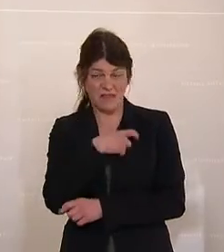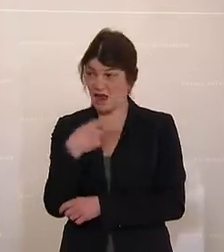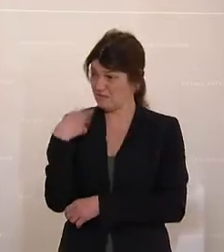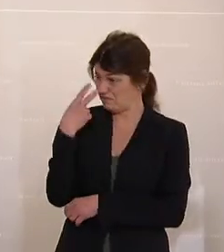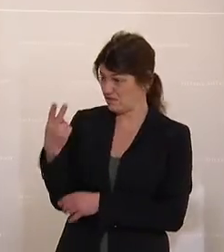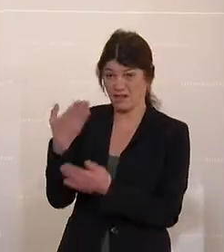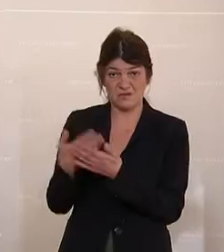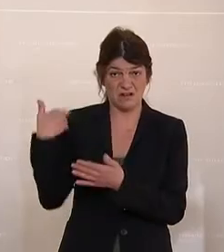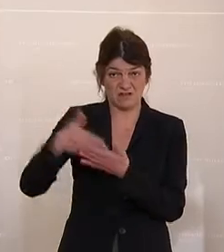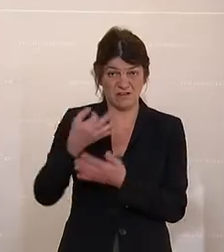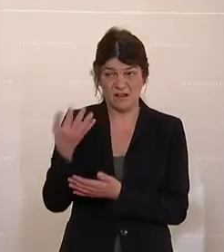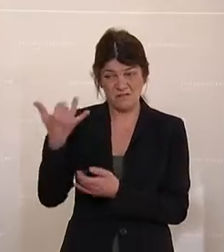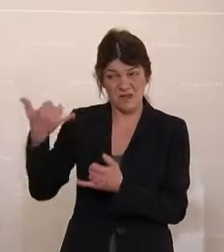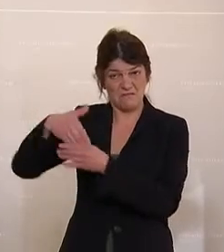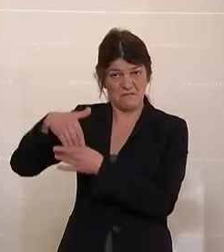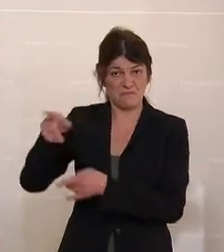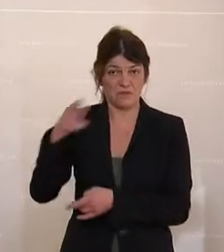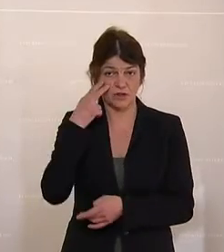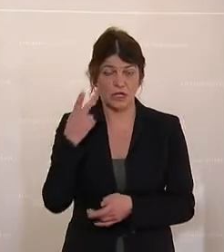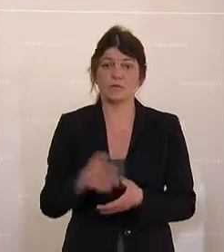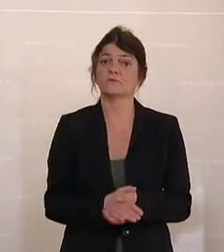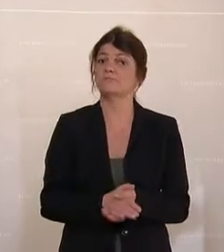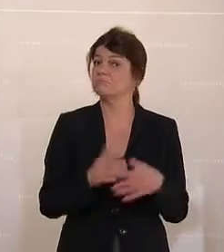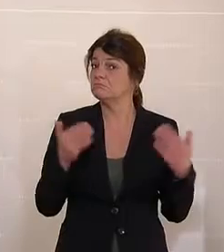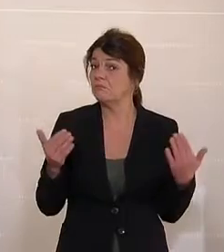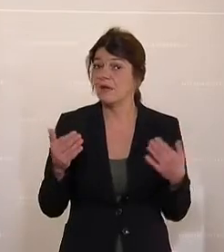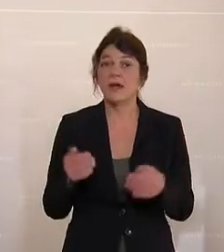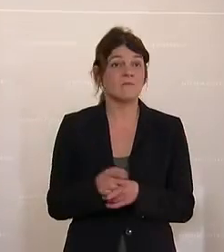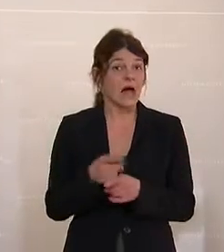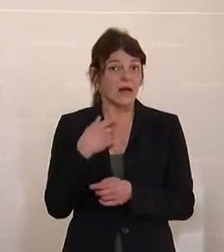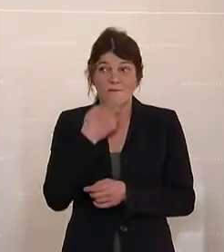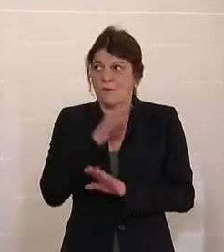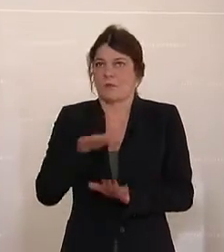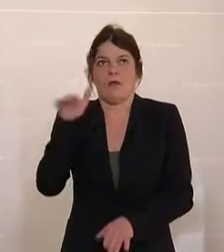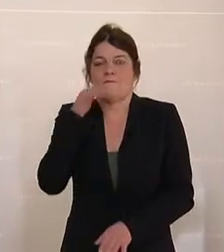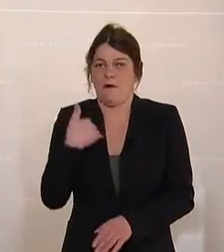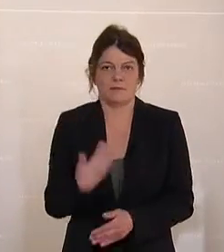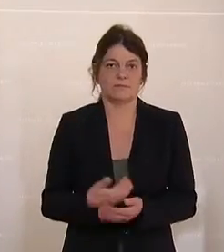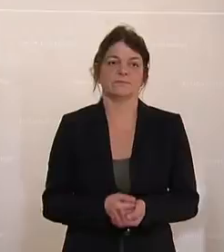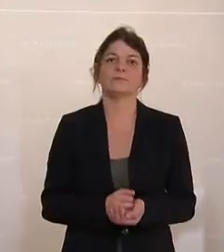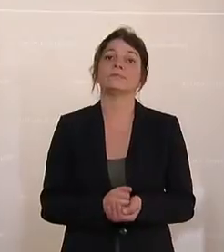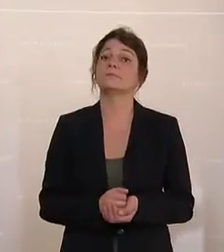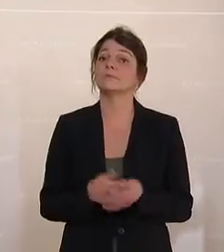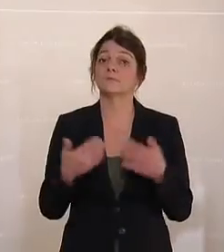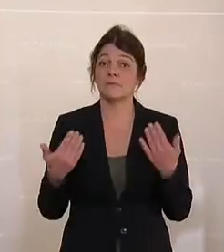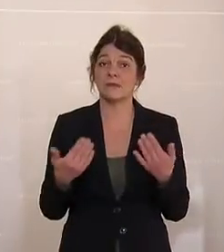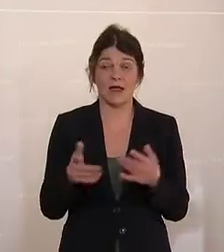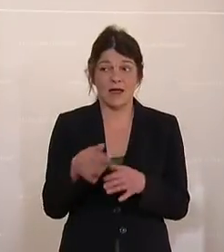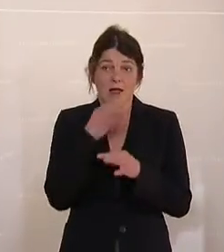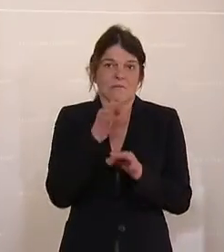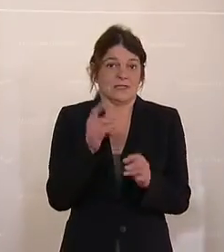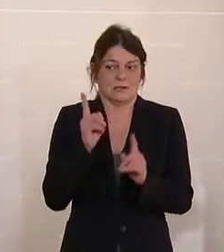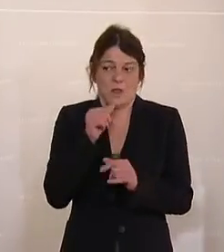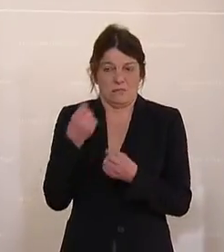in den letzten Tagen und was wir lieber nie erfahren hätten, weil es besser nicht passiert